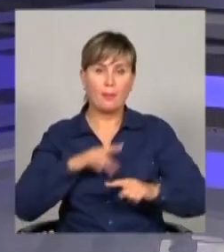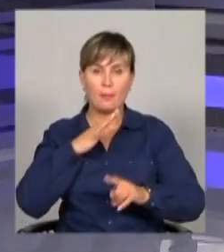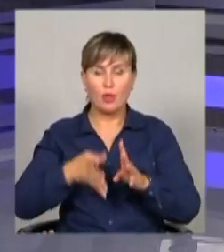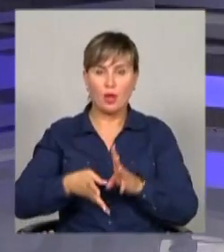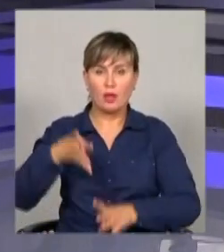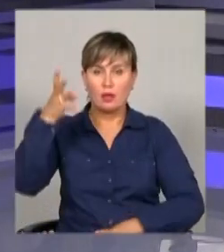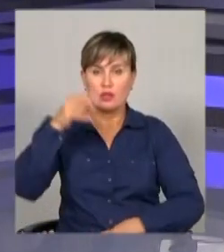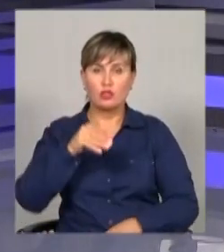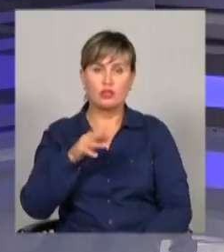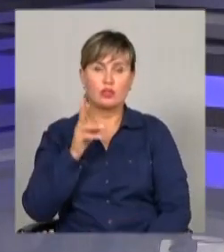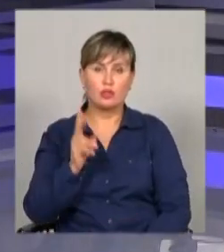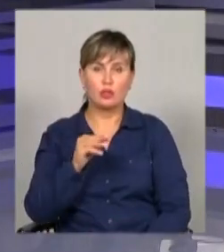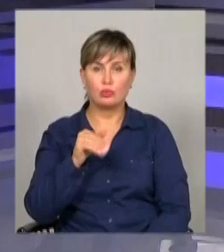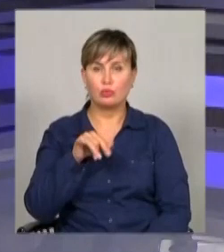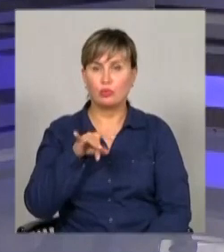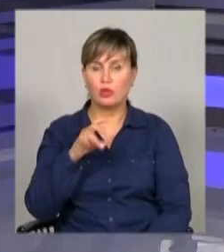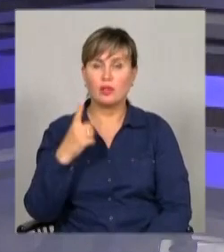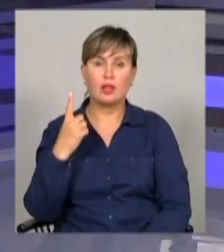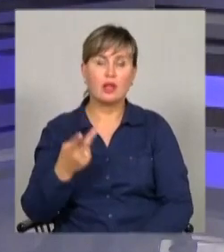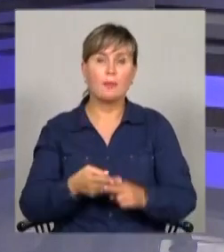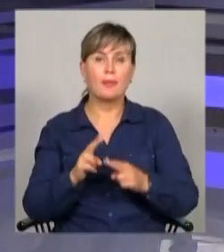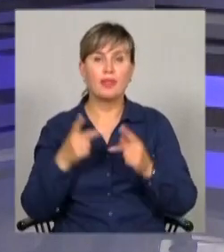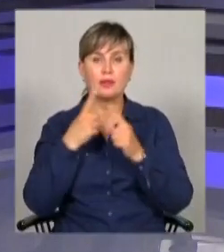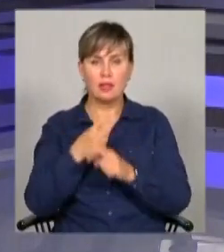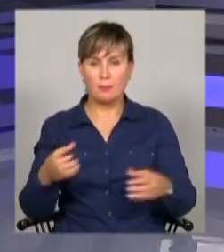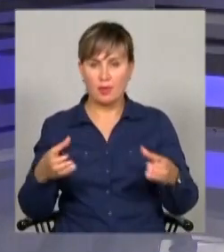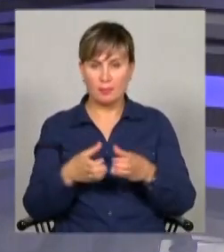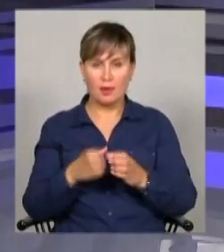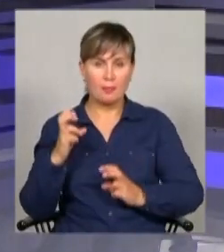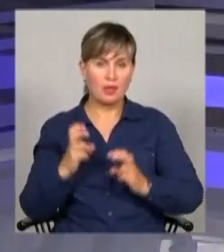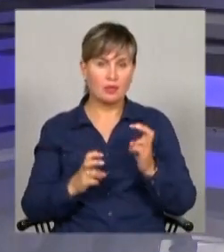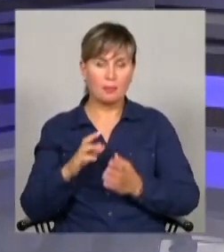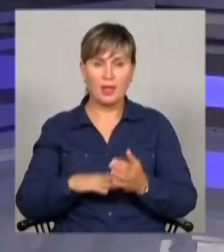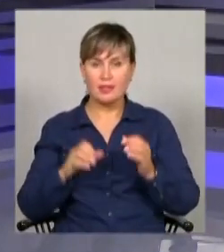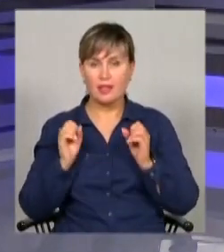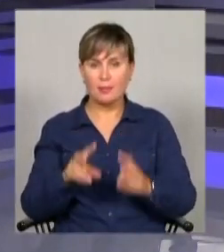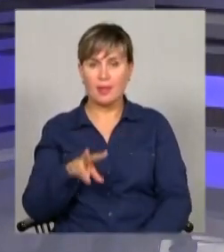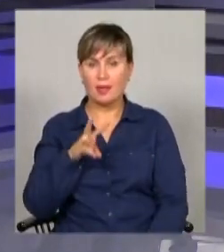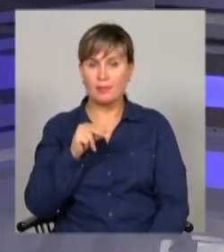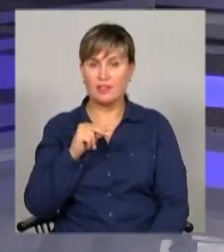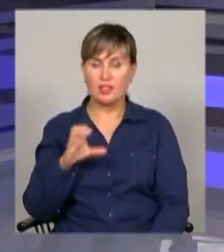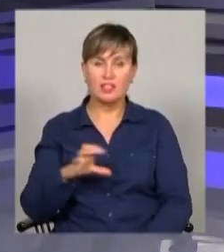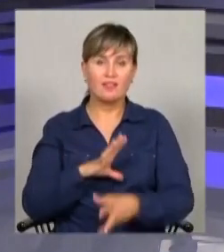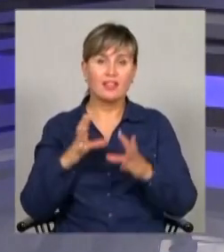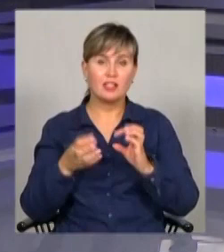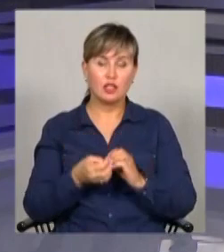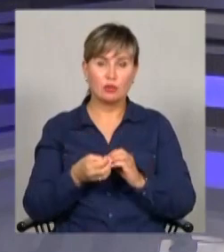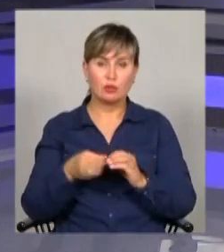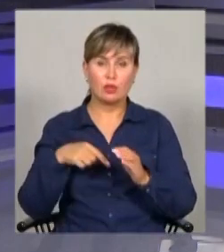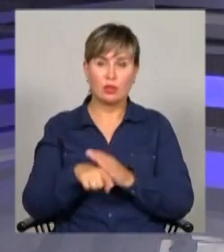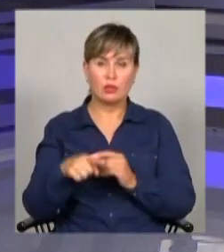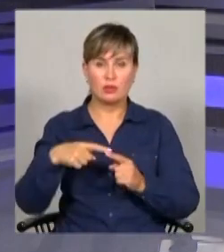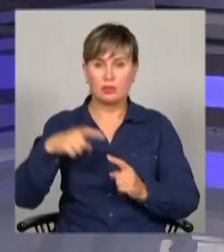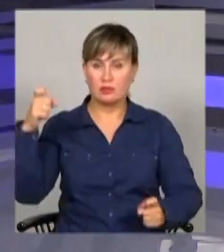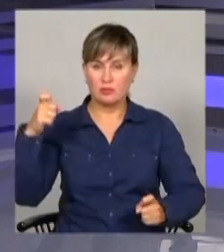жилого комплекса «Туран-1». Об этом сообщили в Комитете промышленной безопасности МЧС. В результате разрыва тросой